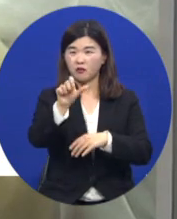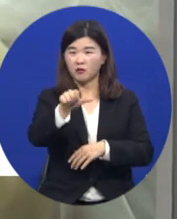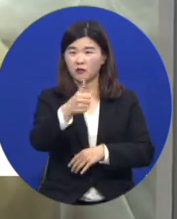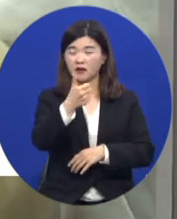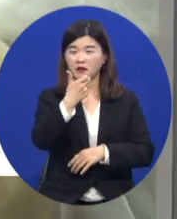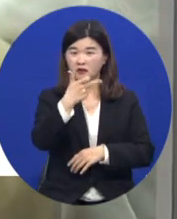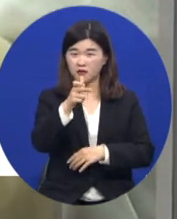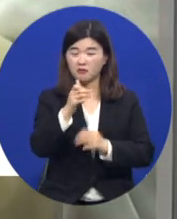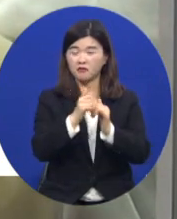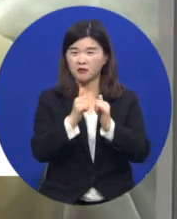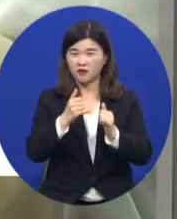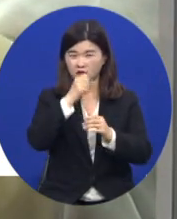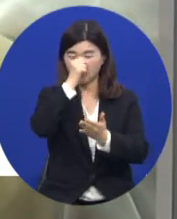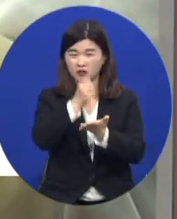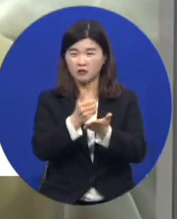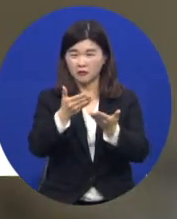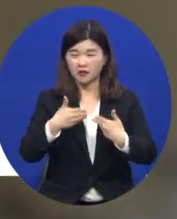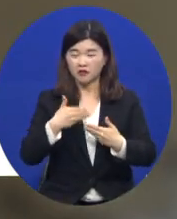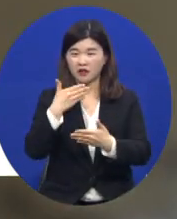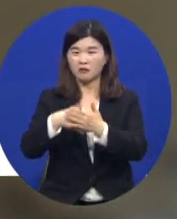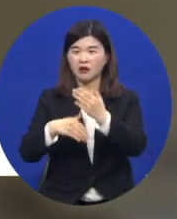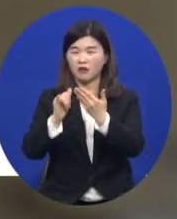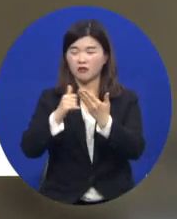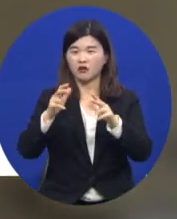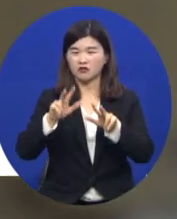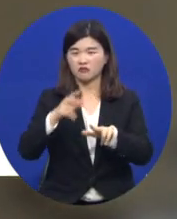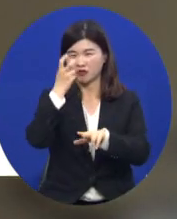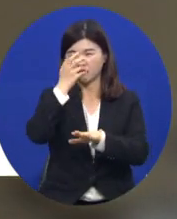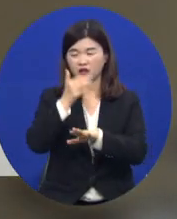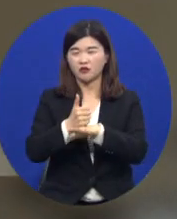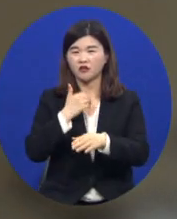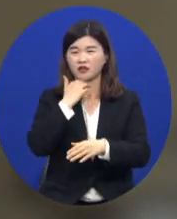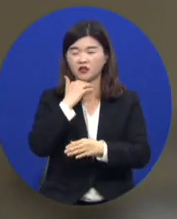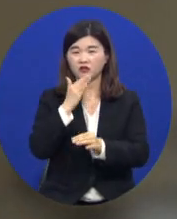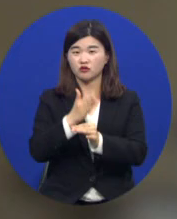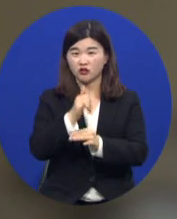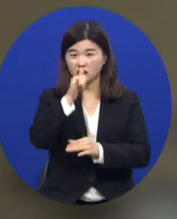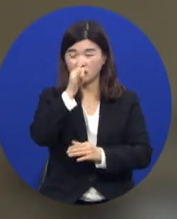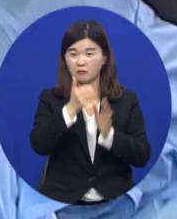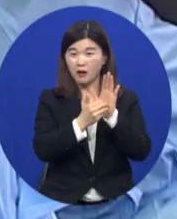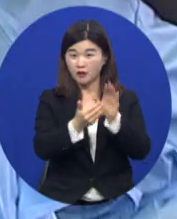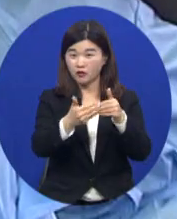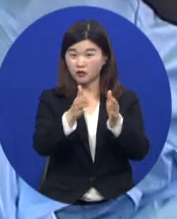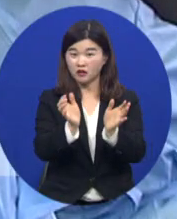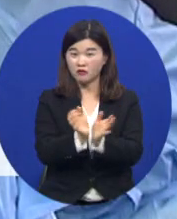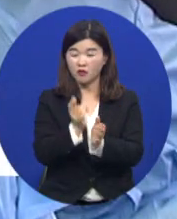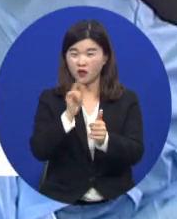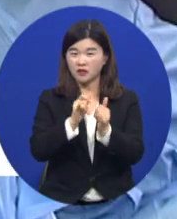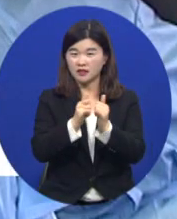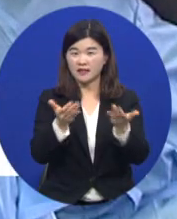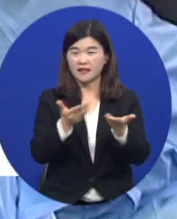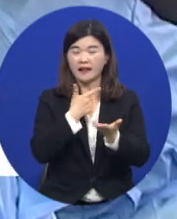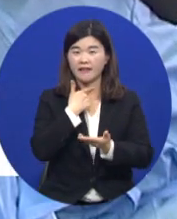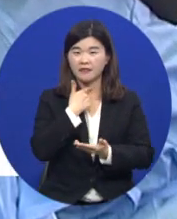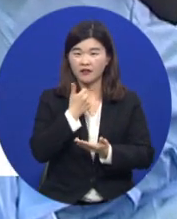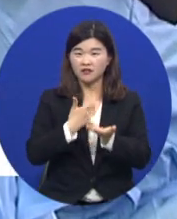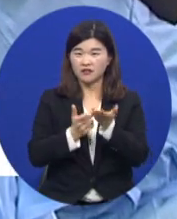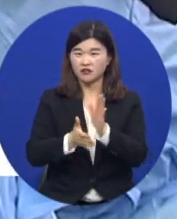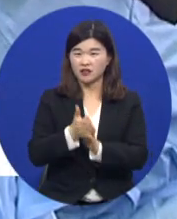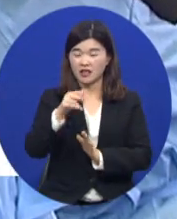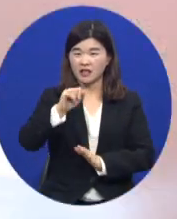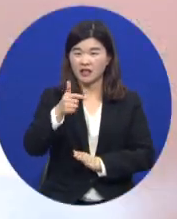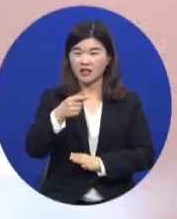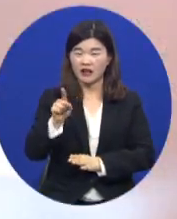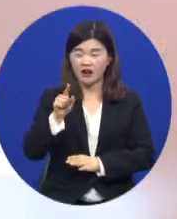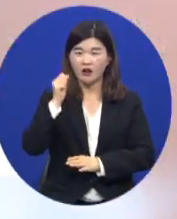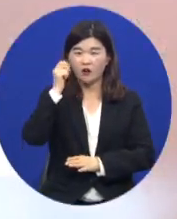507명은 음성 판정을 받았고 나머지 9명은 결과를 기다리고 있습니다. 또 방역당국은 확진자가 근무했던 제주